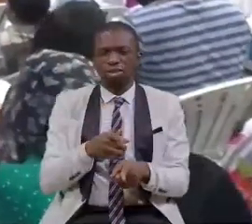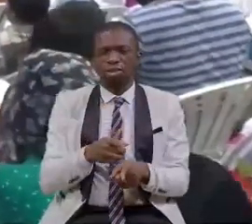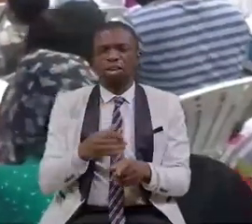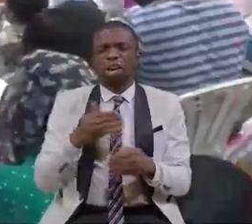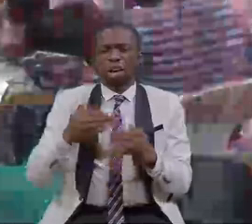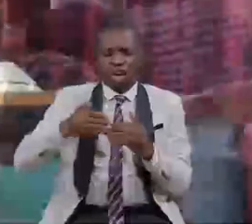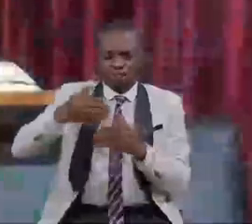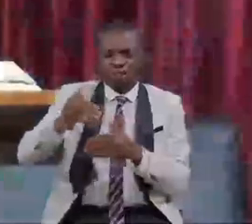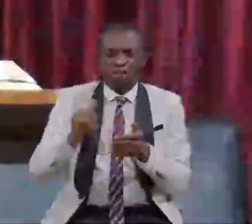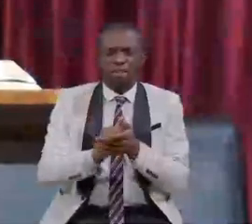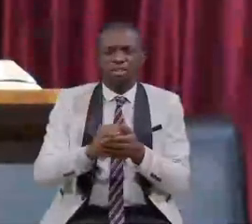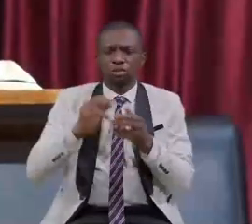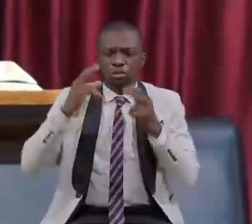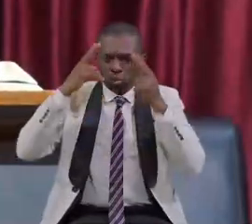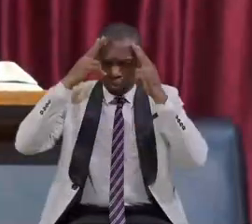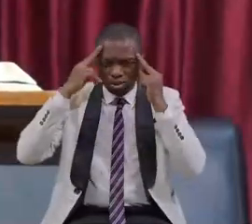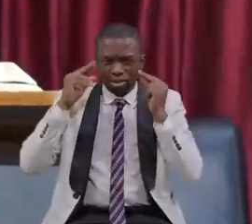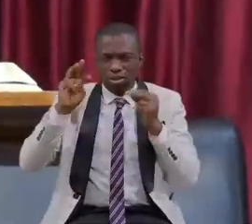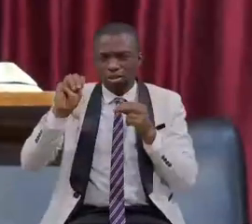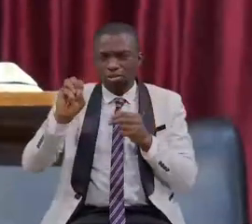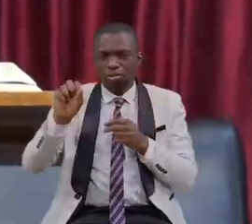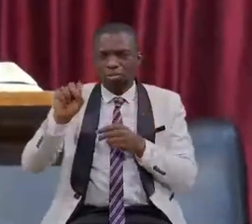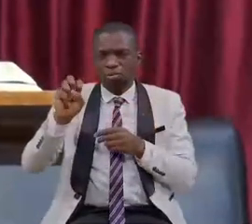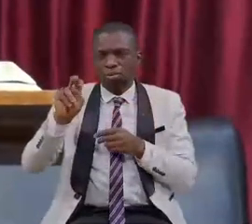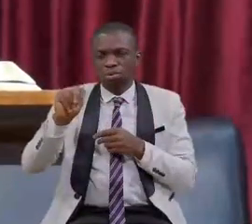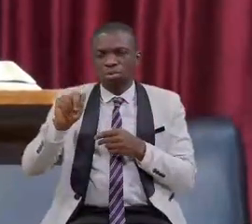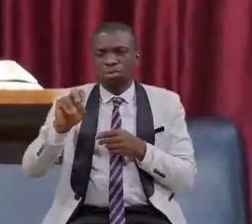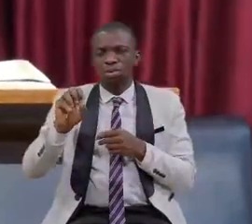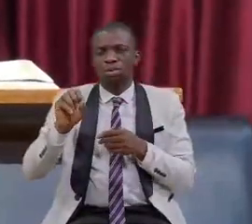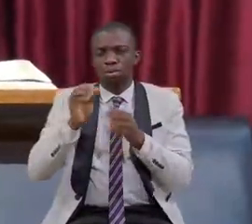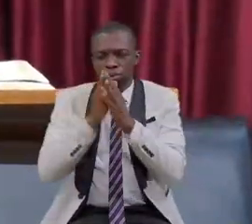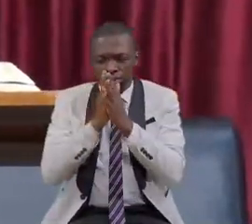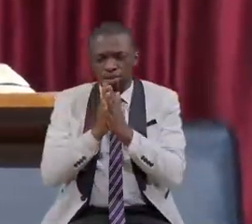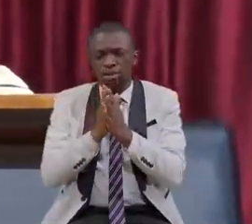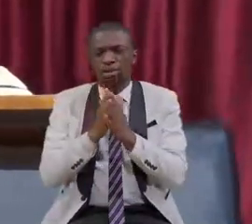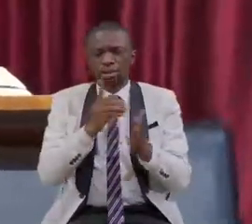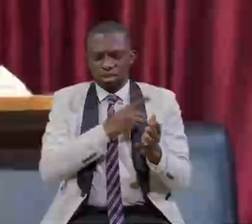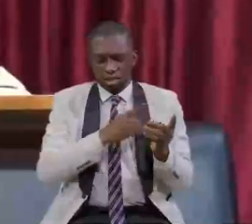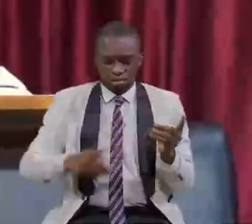Au-delà de cela, Moïse a prié le Seigneur. Nous savons aussi que David a prié.